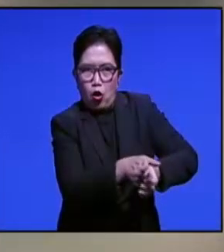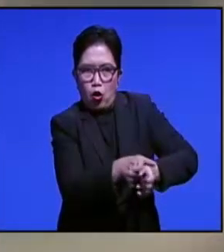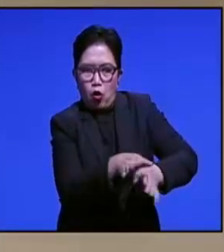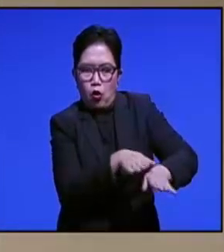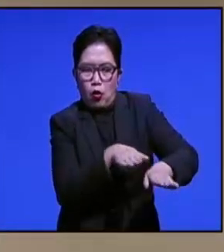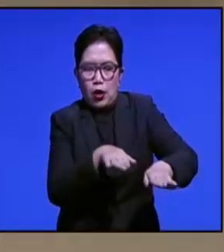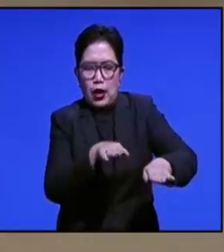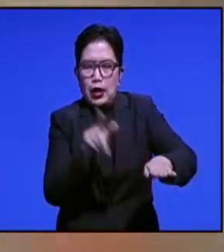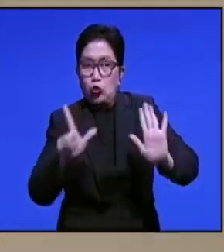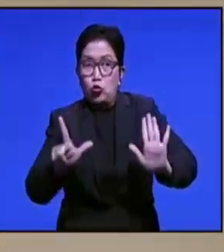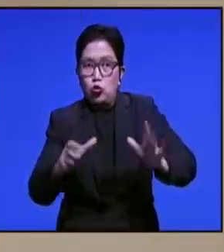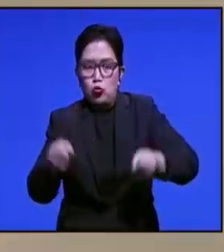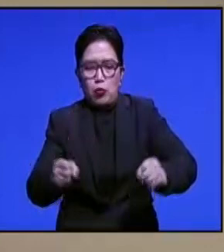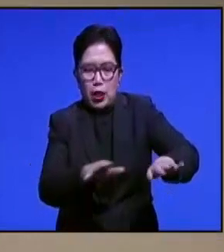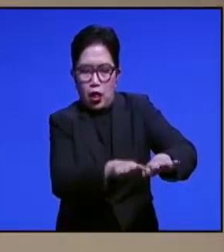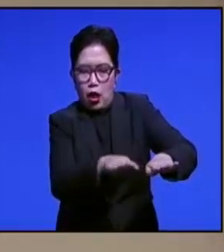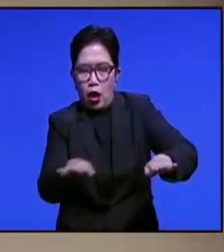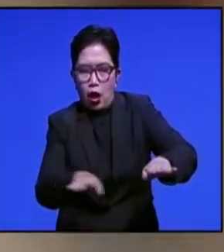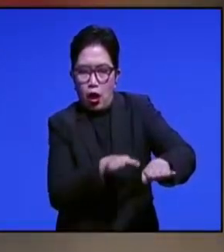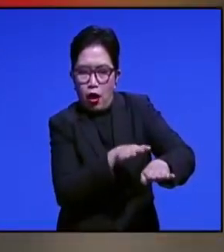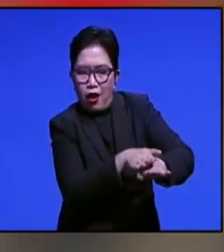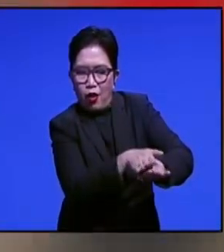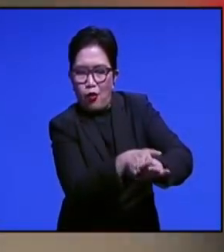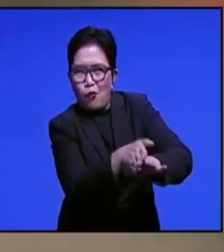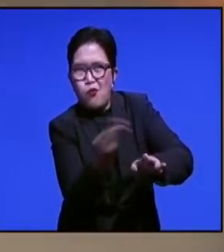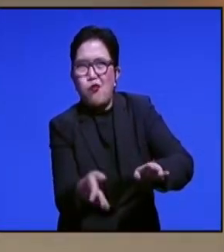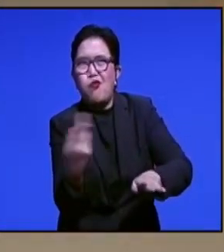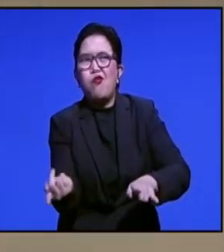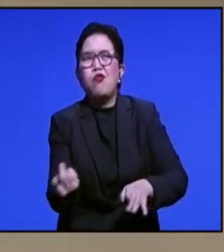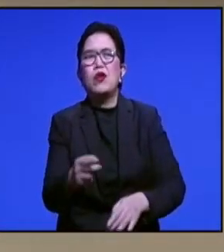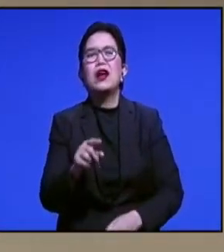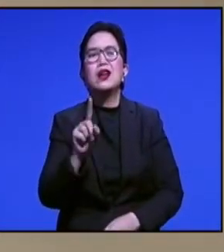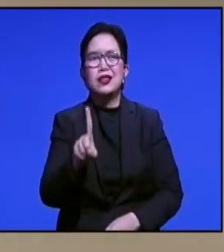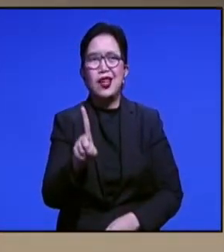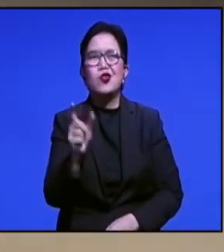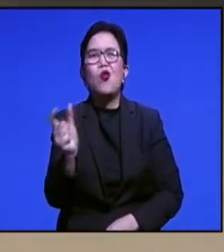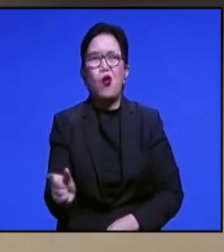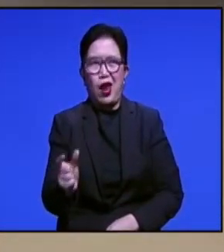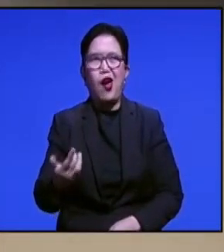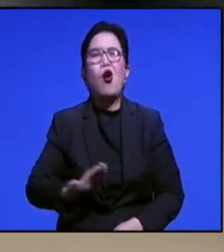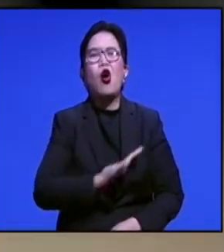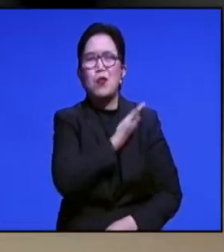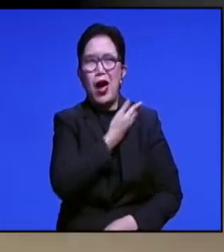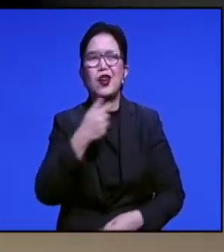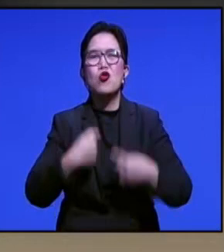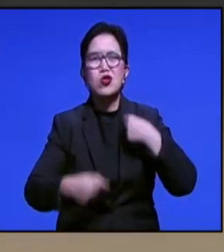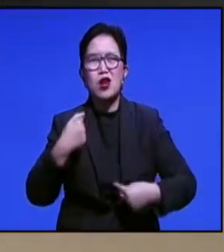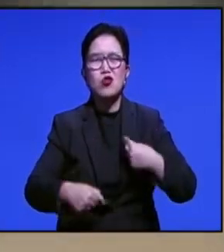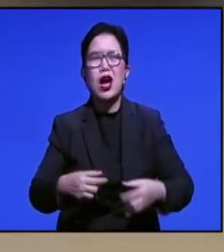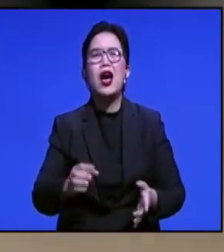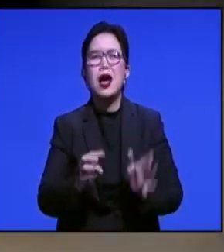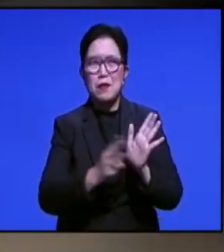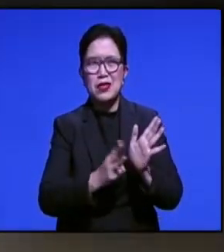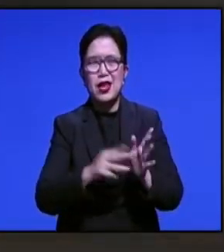dan menghantam mobil yang sedang parkir. Akibat kejadian ini, satu orang dilaporkan menjadi korban luka. Kasus kecelakaan ini kini